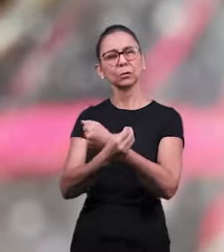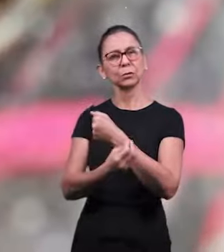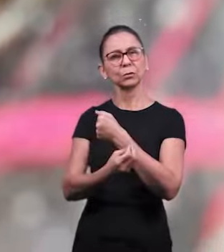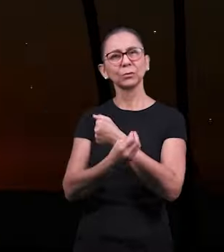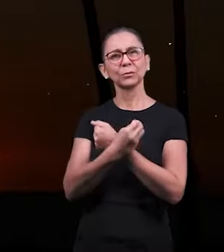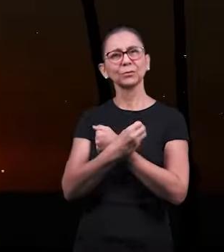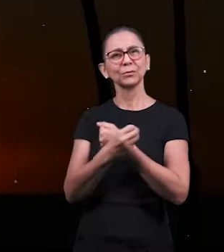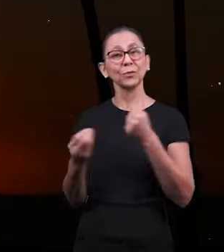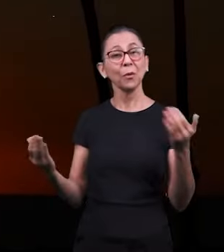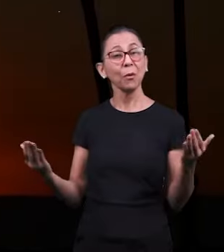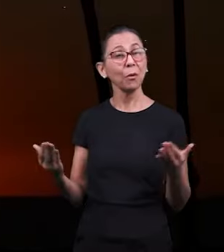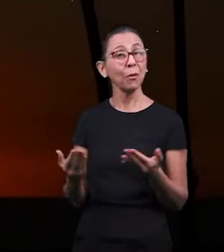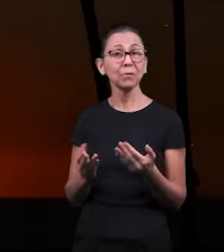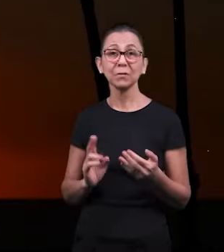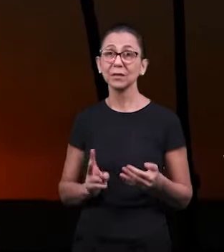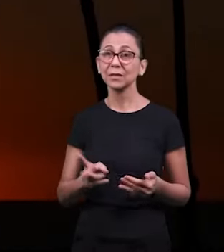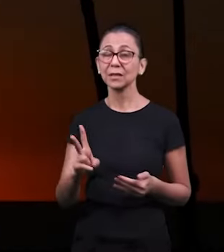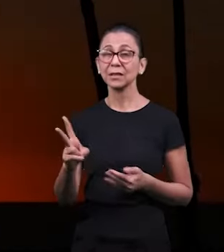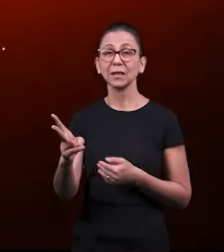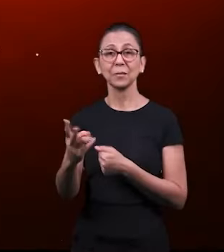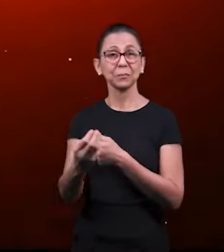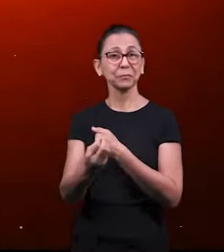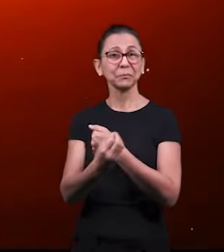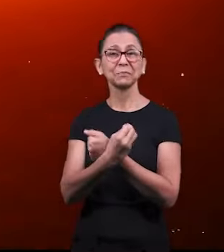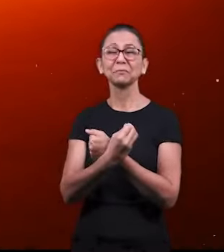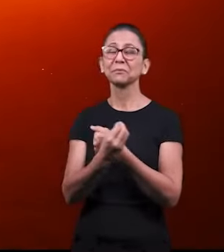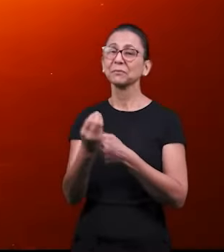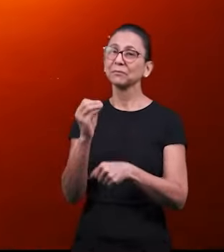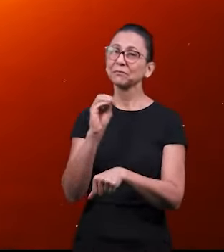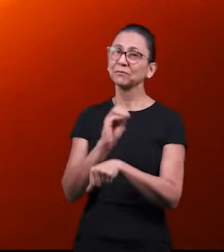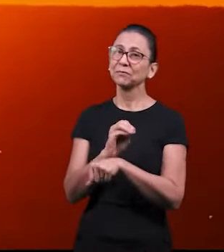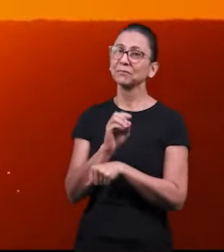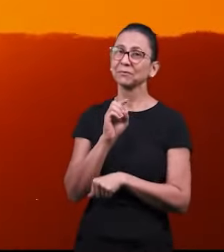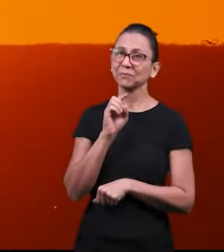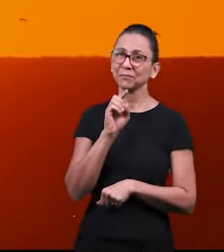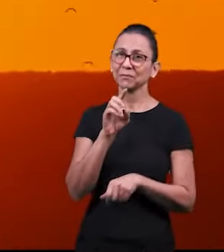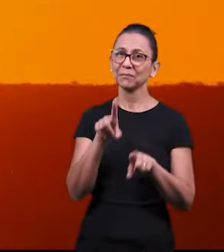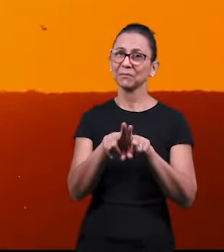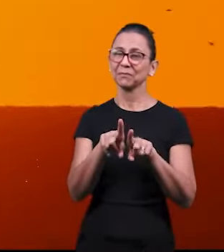сегодня и всегда будет со мною.